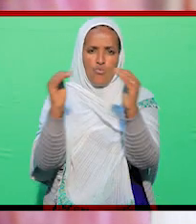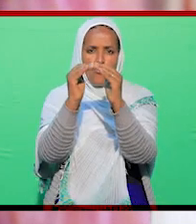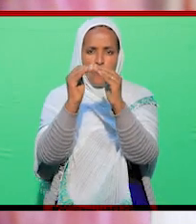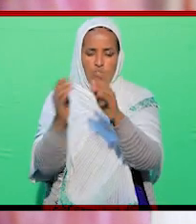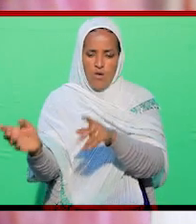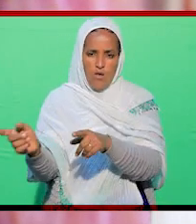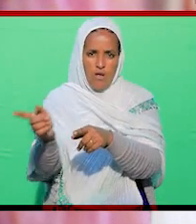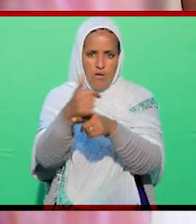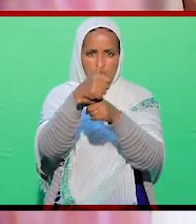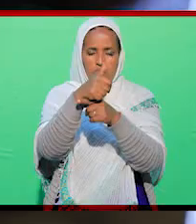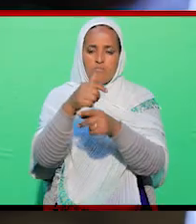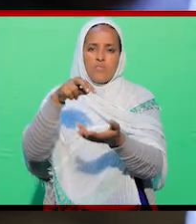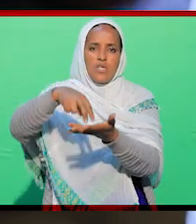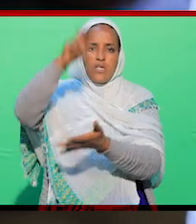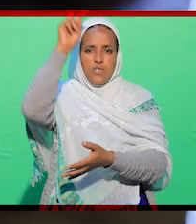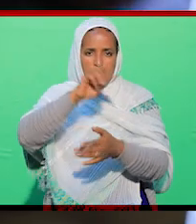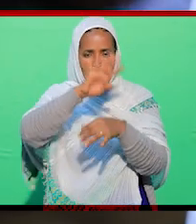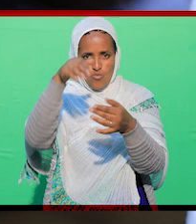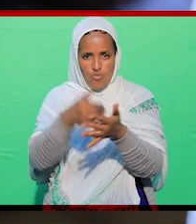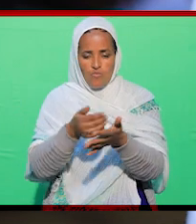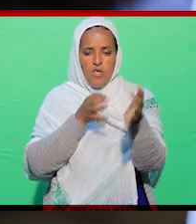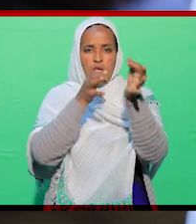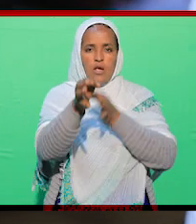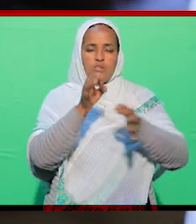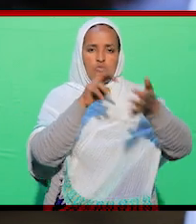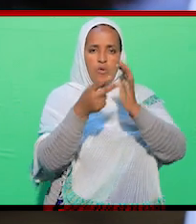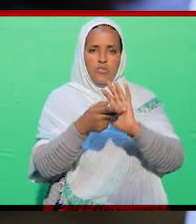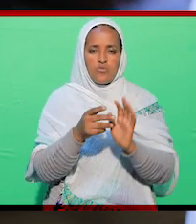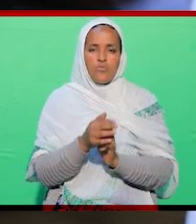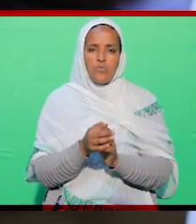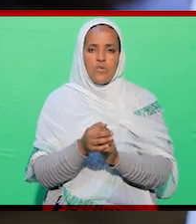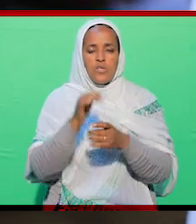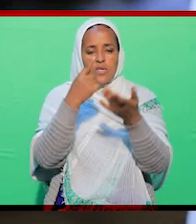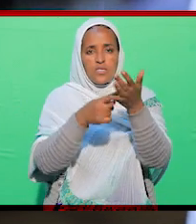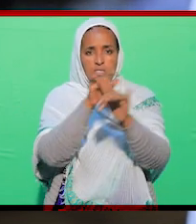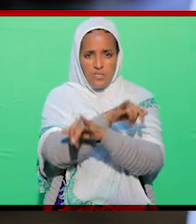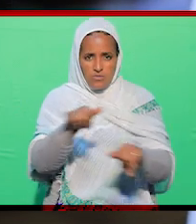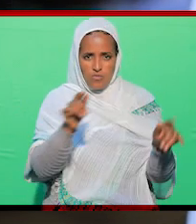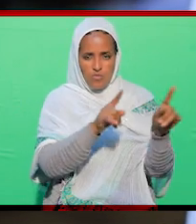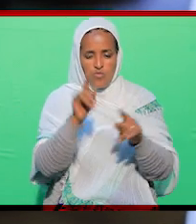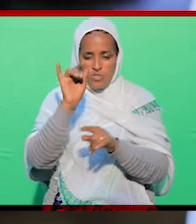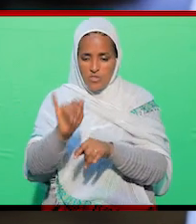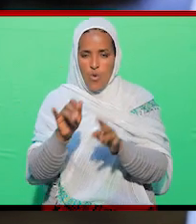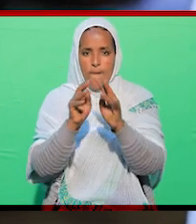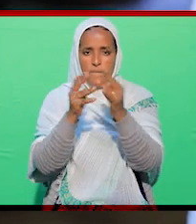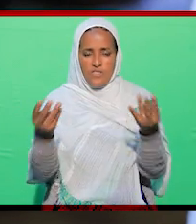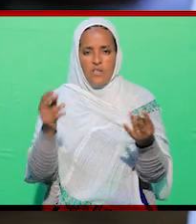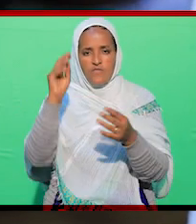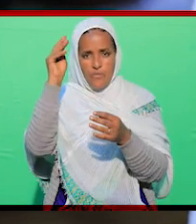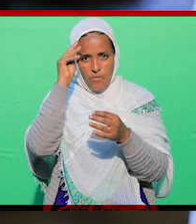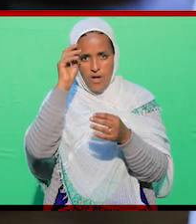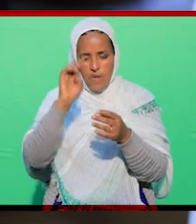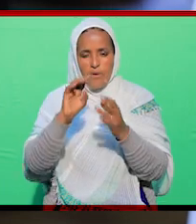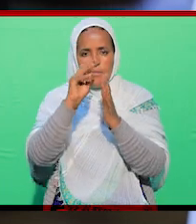ቀድሞ መነሳት፣ አንዱ ወደ ኋላ ማለት የለም። ባይን እንደ አይነ ጥቅሻ ሁሉም ይነሳሉ ብሎ ነው የገለጸው ማለት ነው መጽሐፈ መቃብያን።